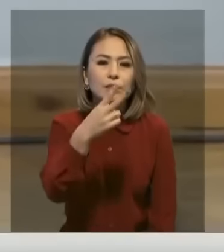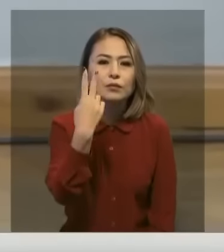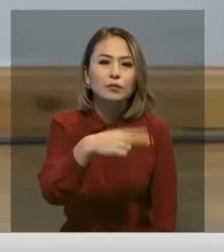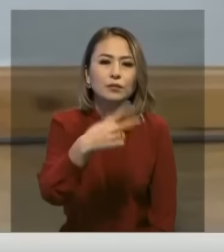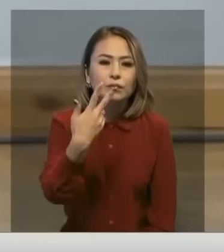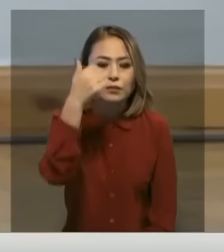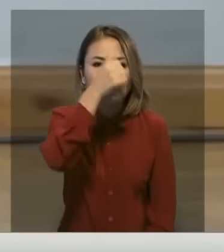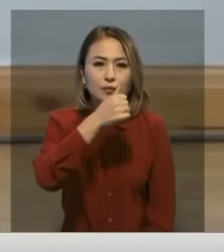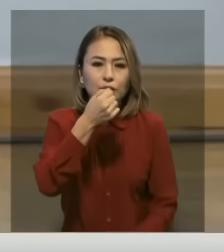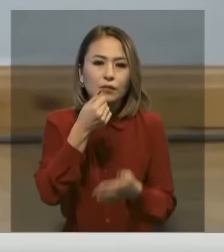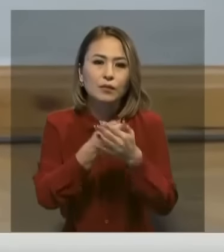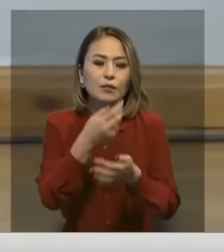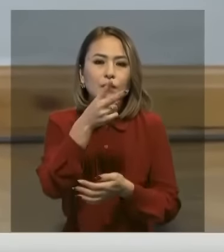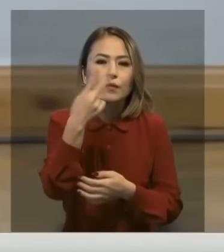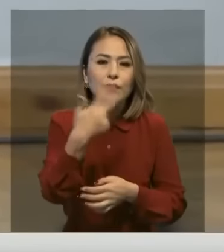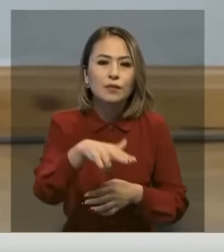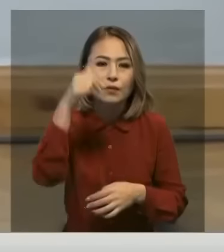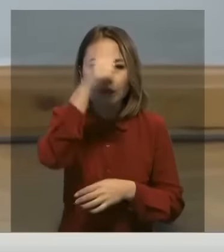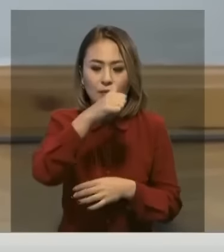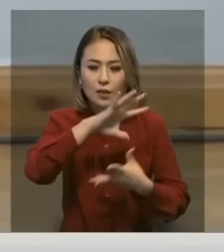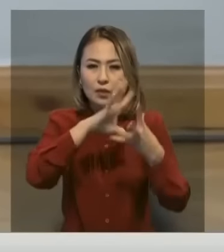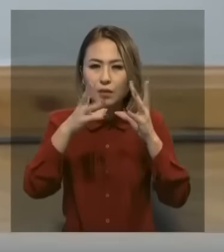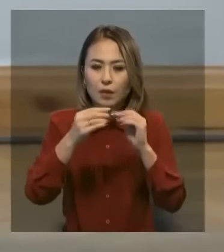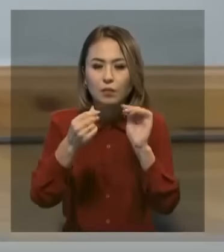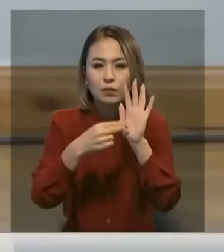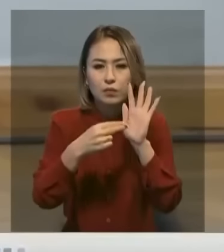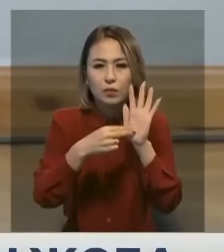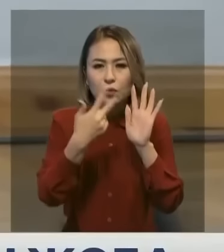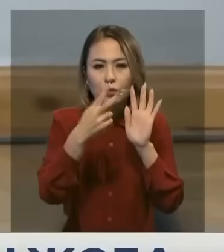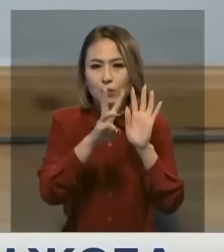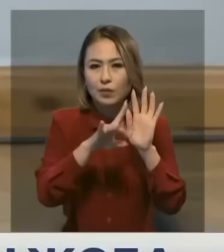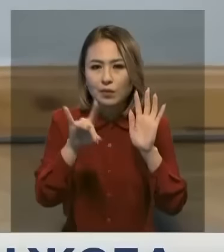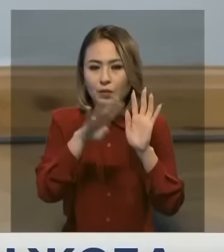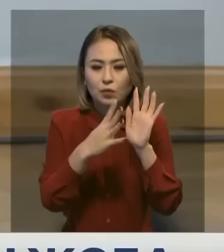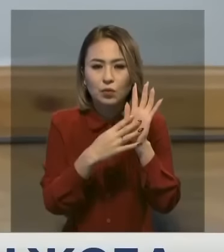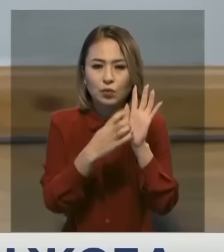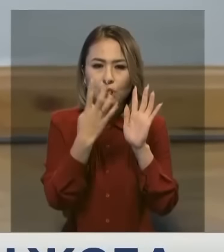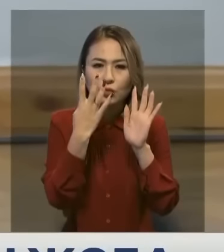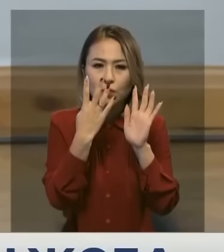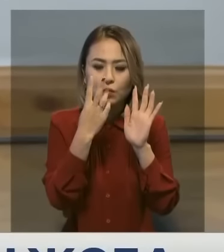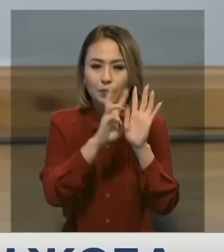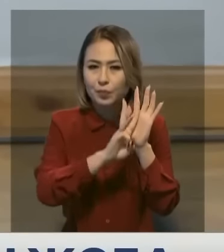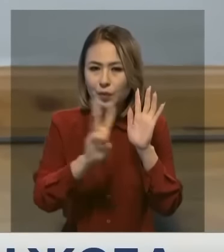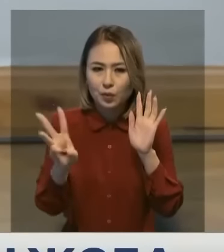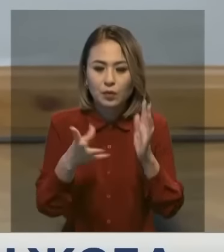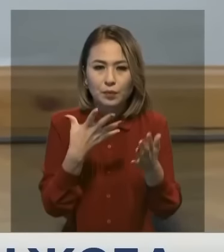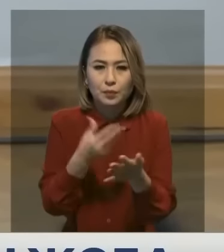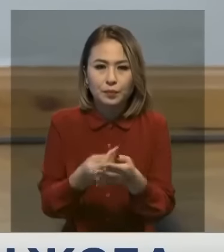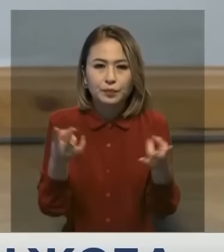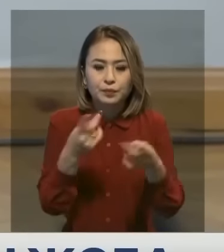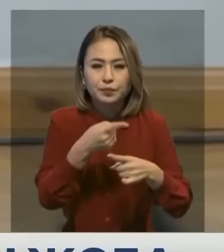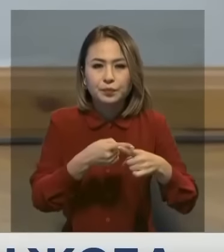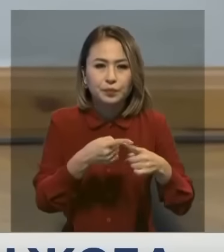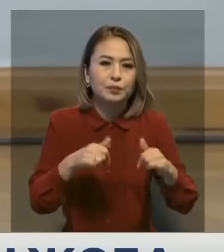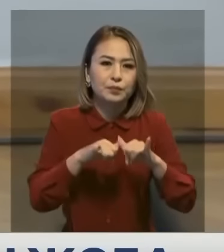жылдан 2030 жылға дейін жалпы сомасы 3 миллиард 900 миллион доллар болатын қарызды төлеуге тиіспіз. Мұның